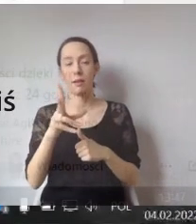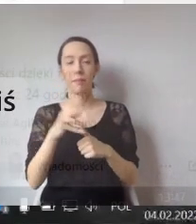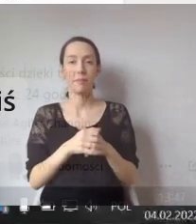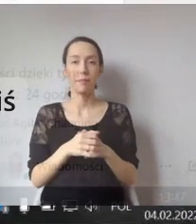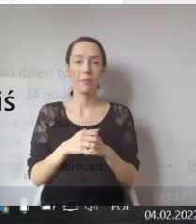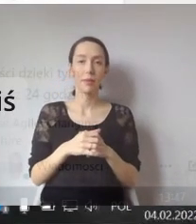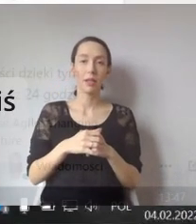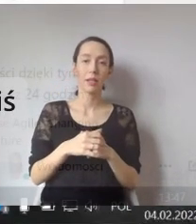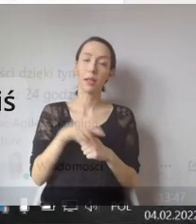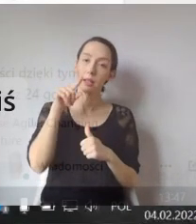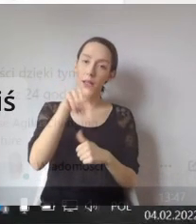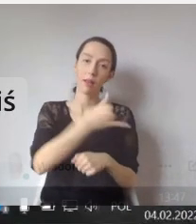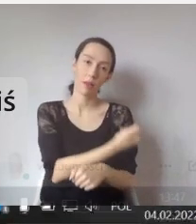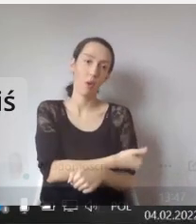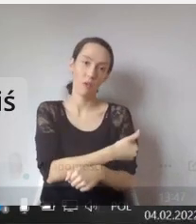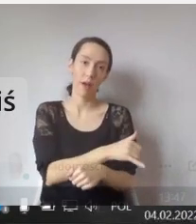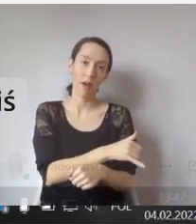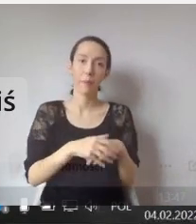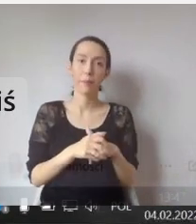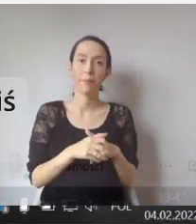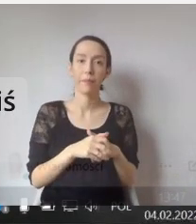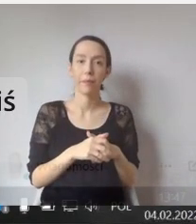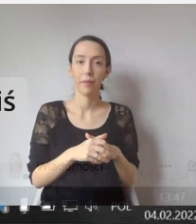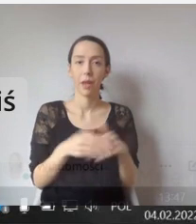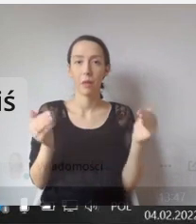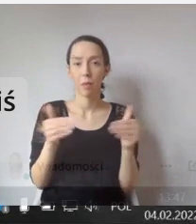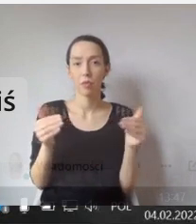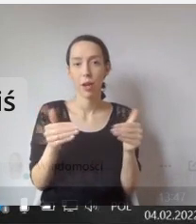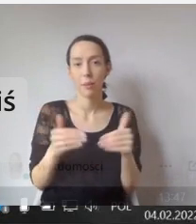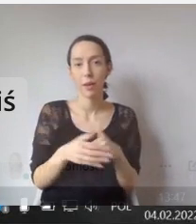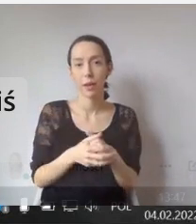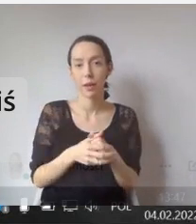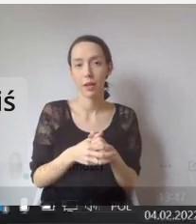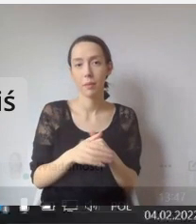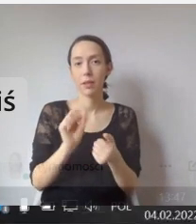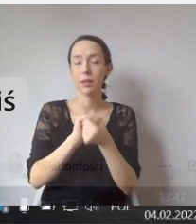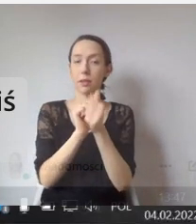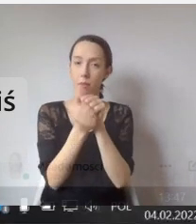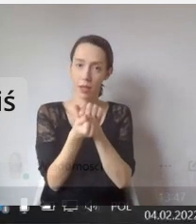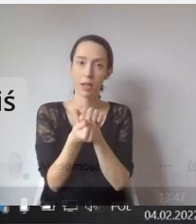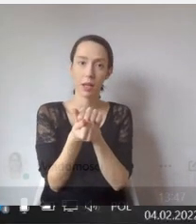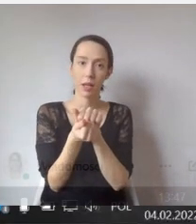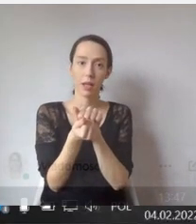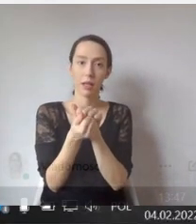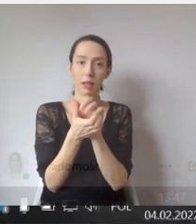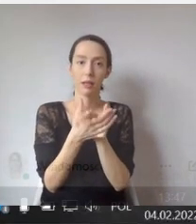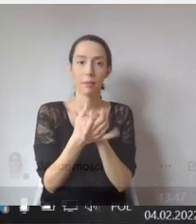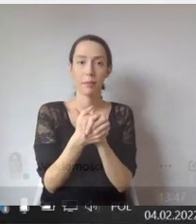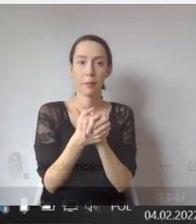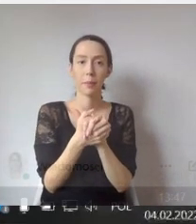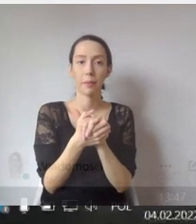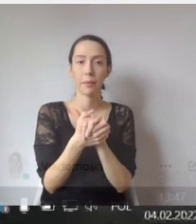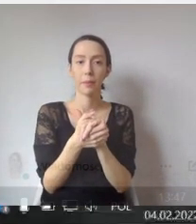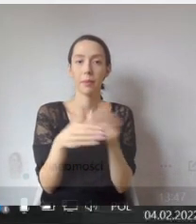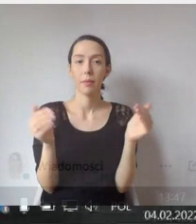Klikając w ten ołóweczek możemy sobie po prostu edytować w jakiś sposób. Tak, edytuj, na